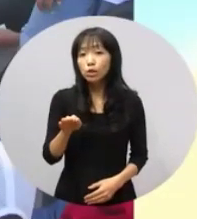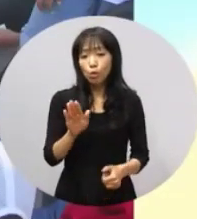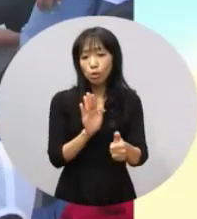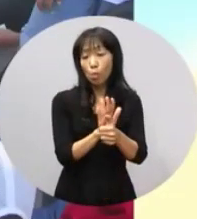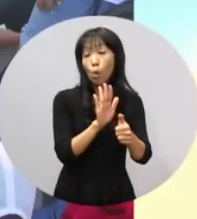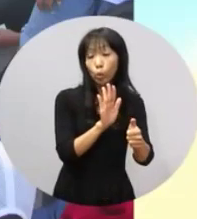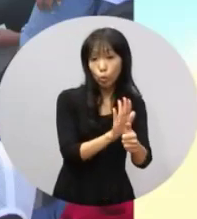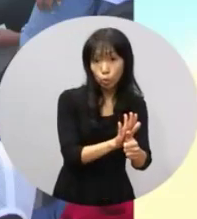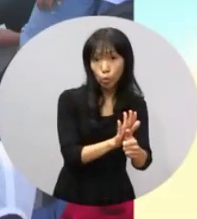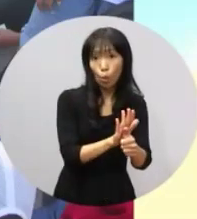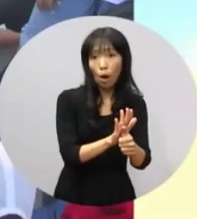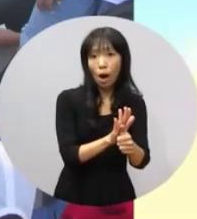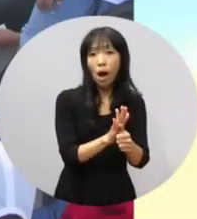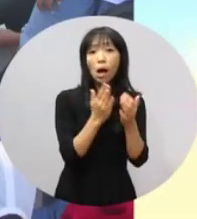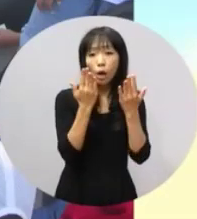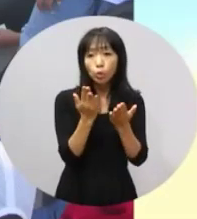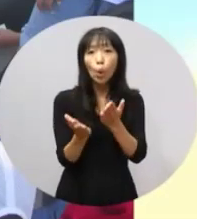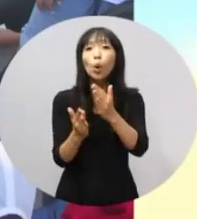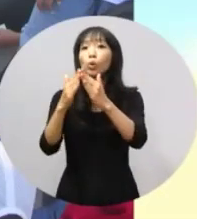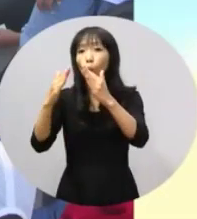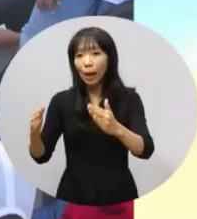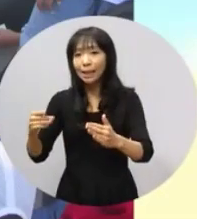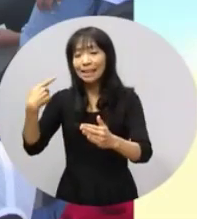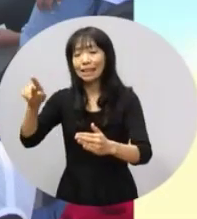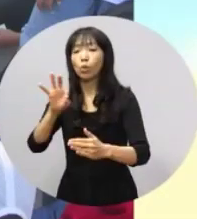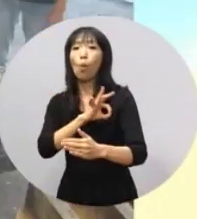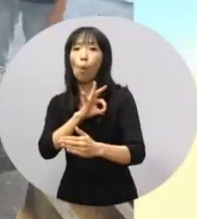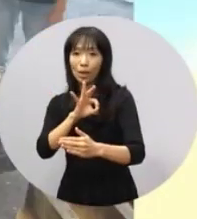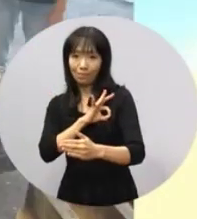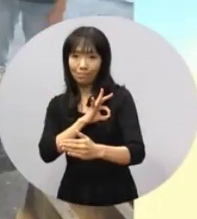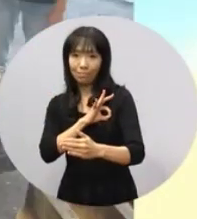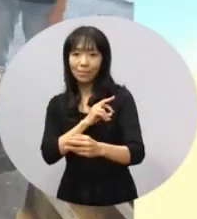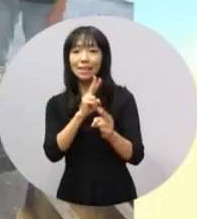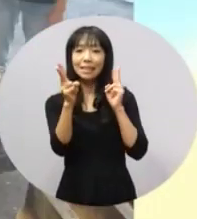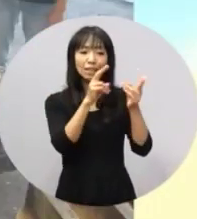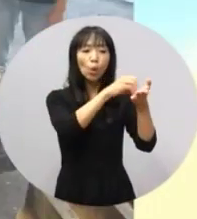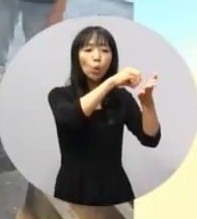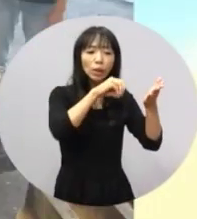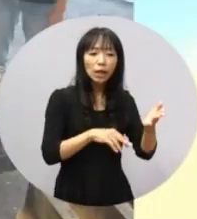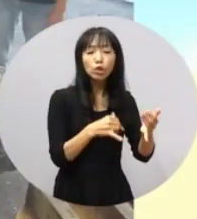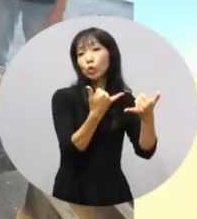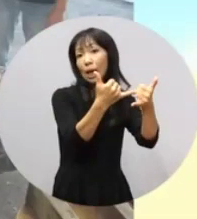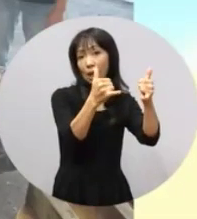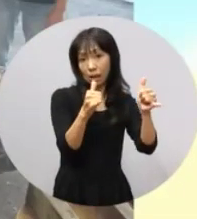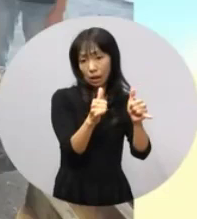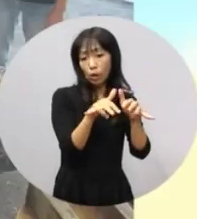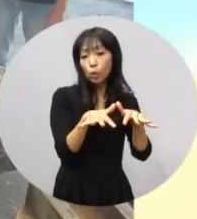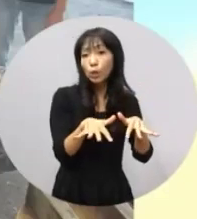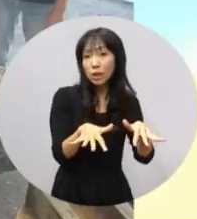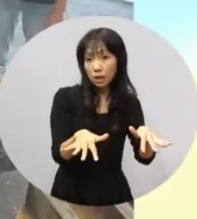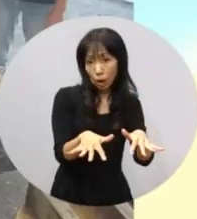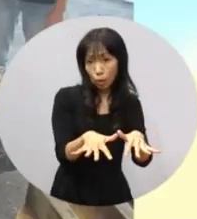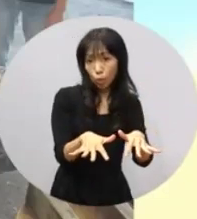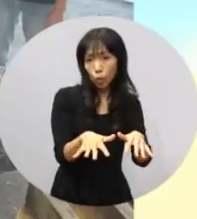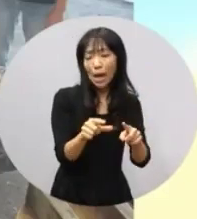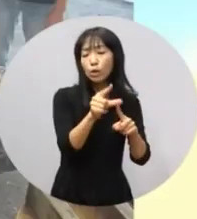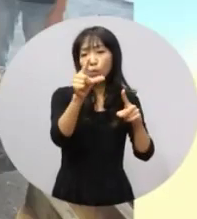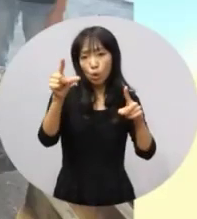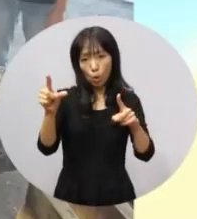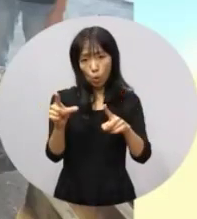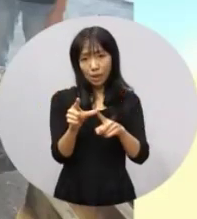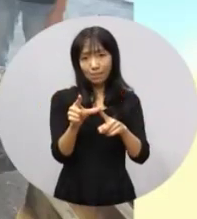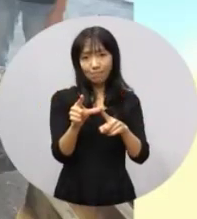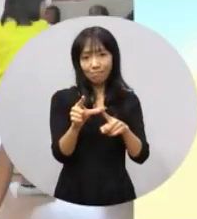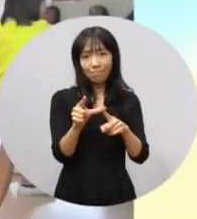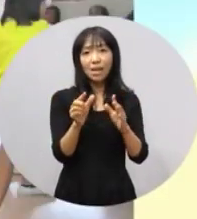するのは学童保育の会の指導員や企業を退職した形で組織されているnpo